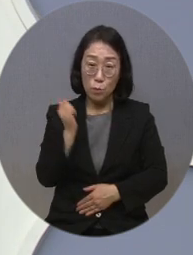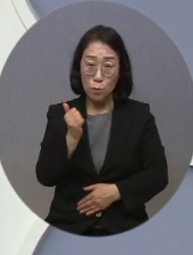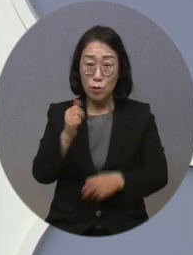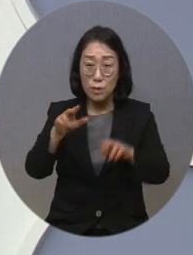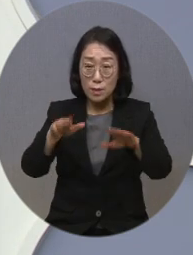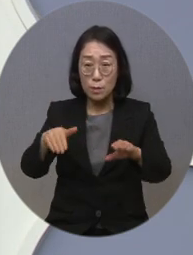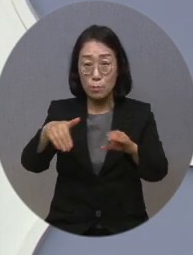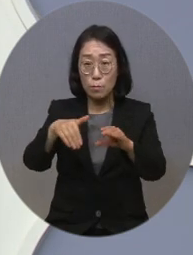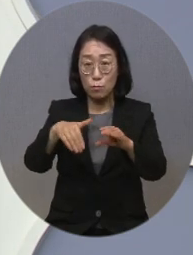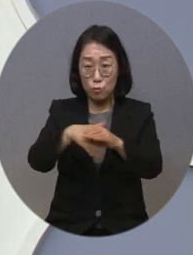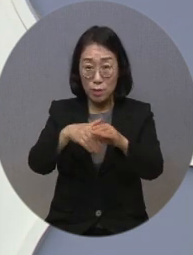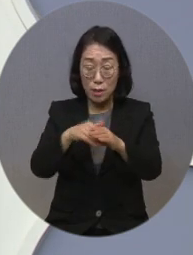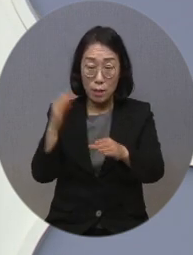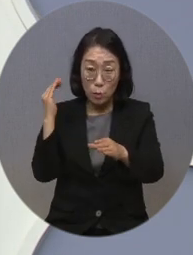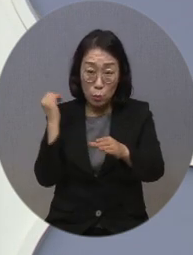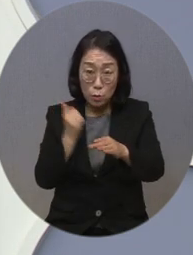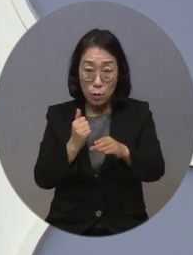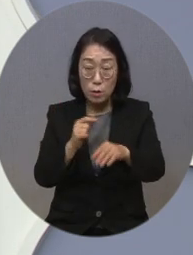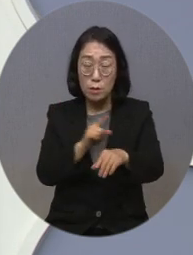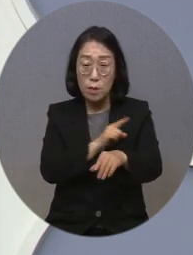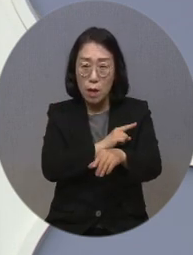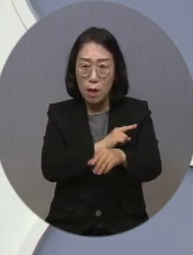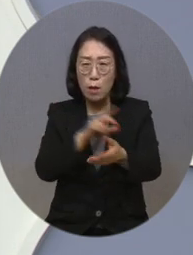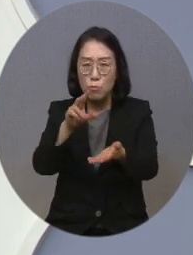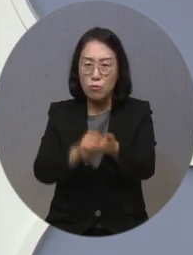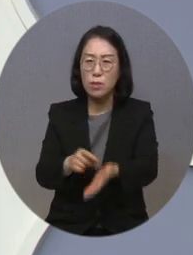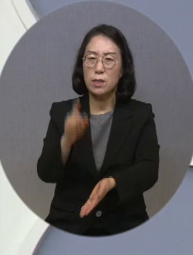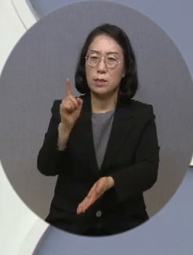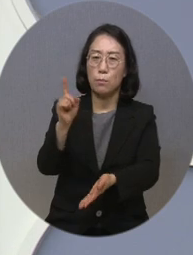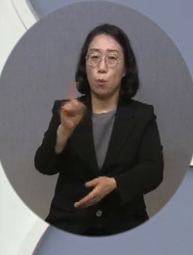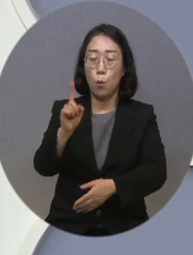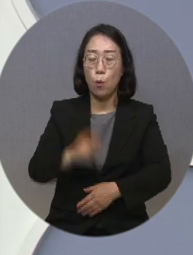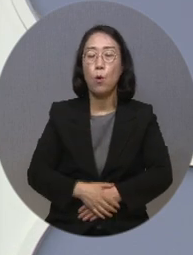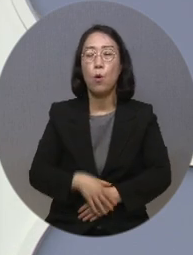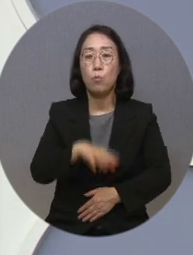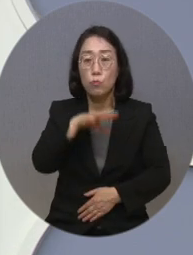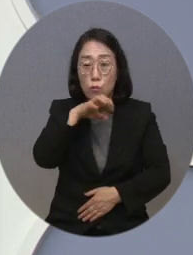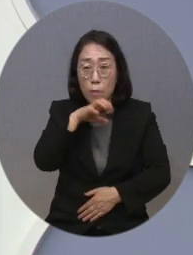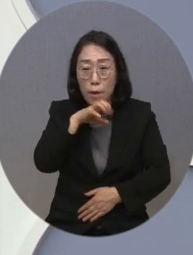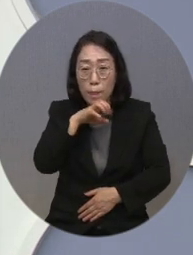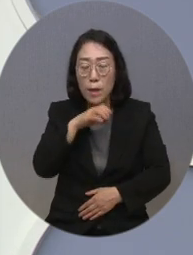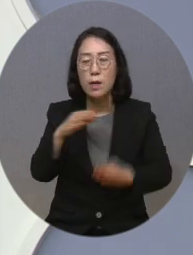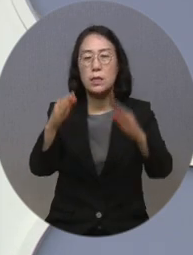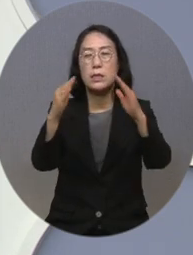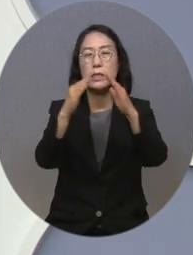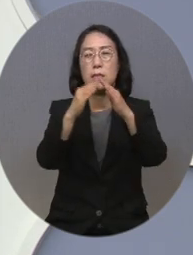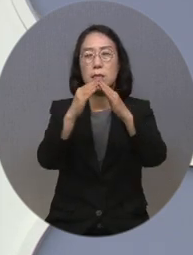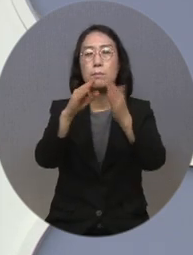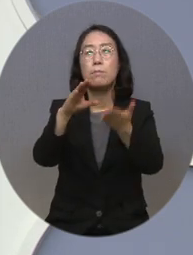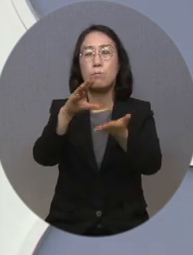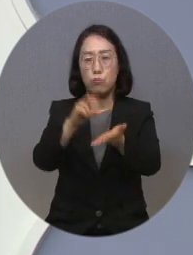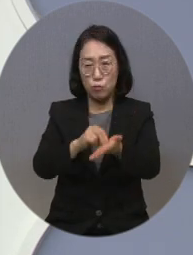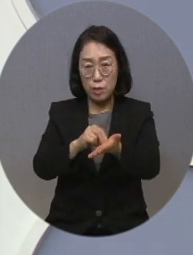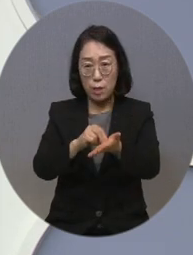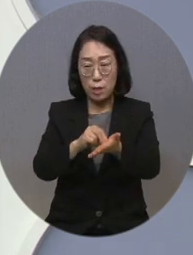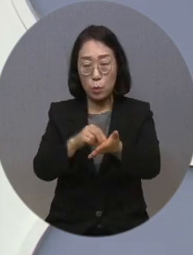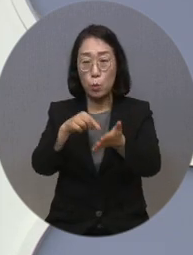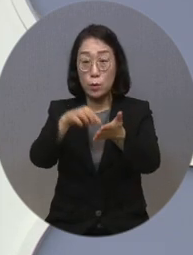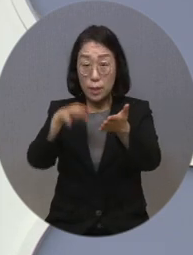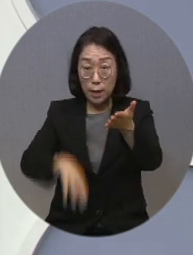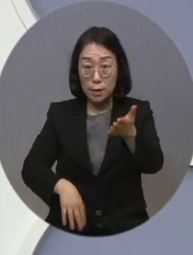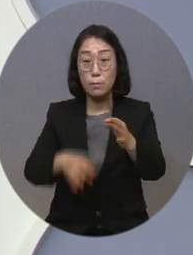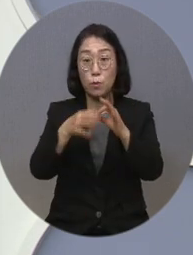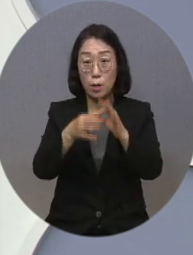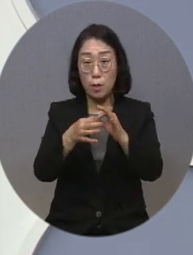부동산 문제가 지금도 1등으로 나오는 거로 제가 알고 있습니다. 예. 그래서 이 부동산 세제에 대한 지금 그 완화 내지는 개편이